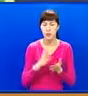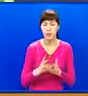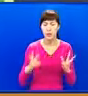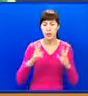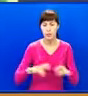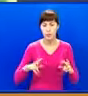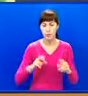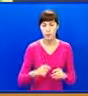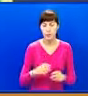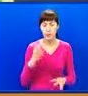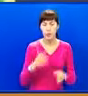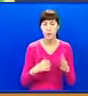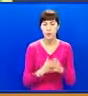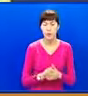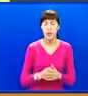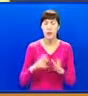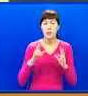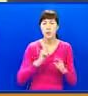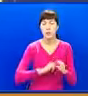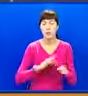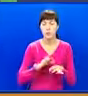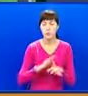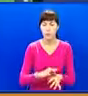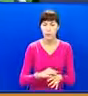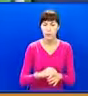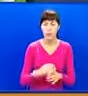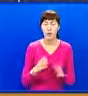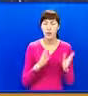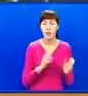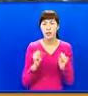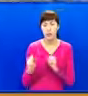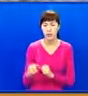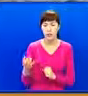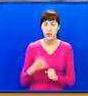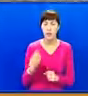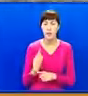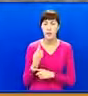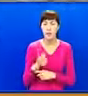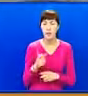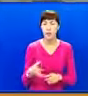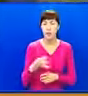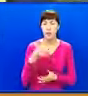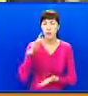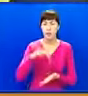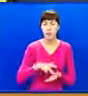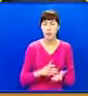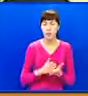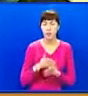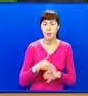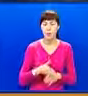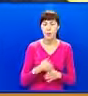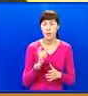тексеріп жатыр. Сотқа дейінгі тергеу амалдары жүргізілуде. Сақтықта қорлық жоқ, тәртіп сақшылары облыс орталығының қонақтары